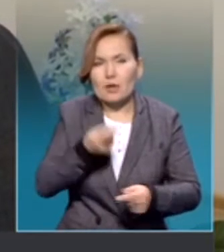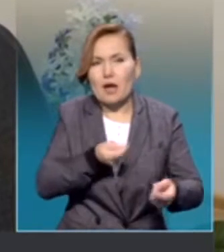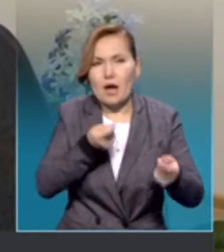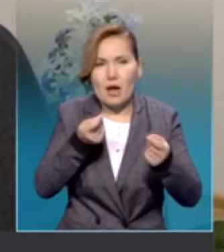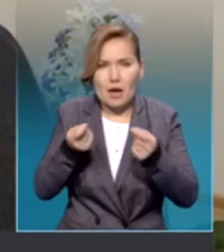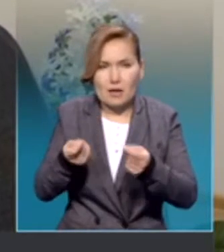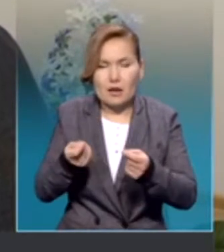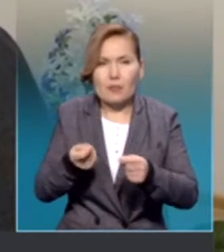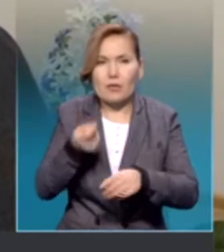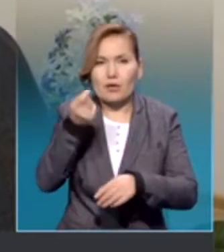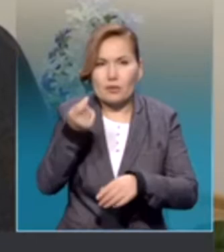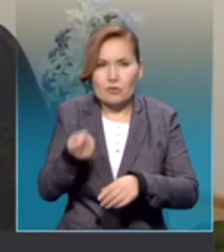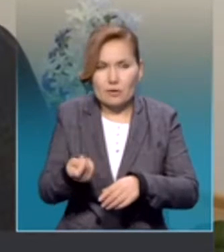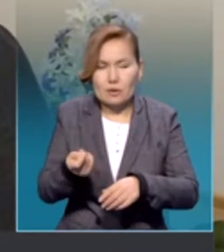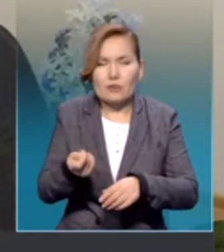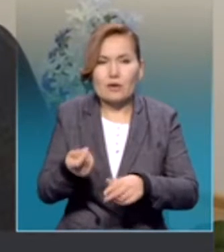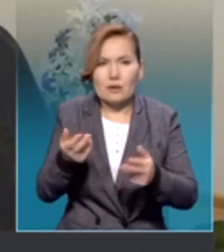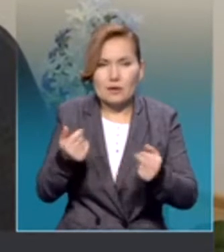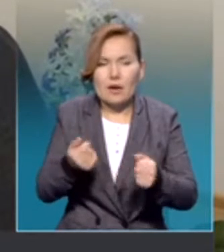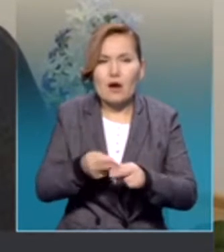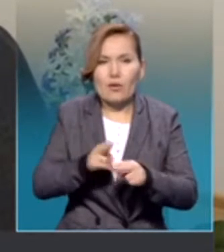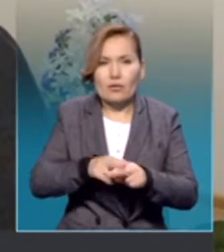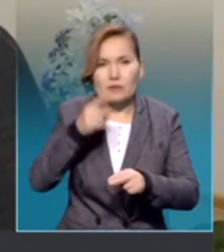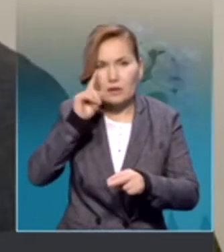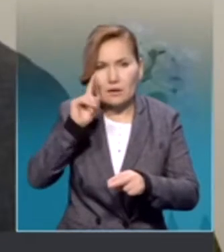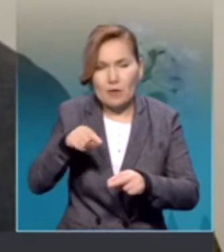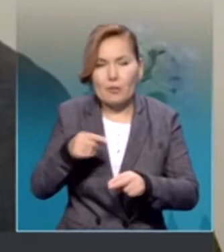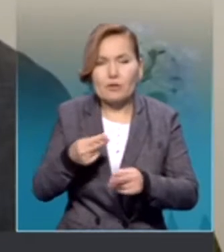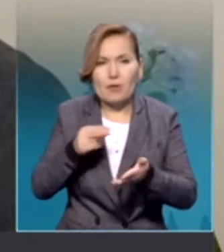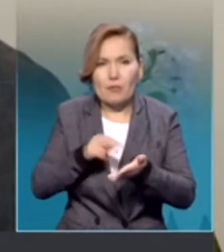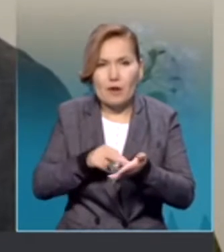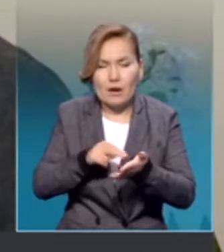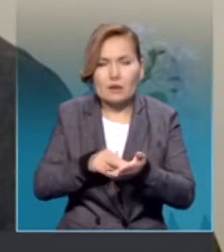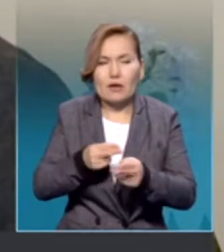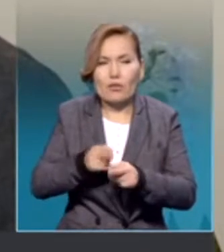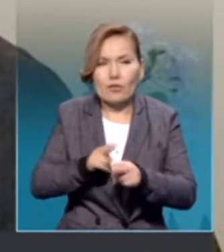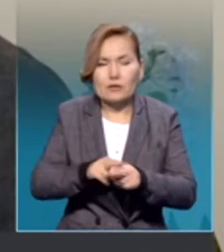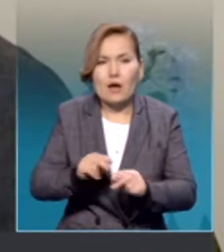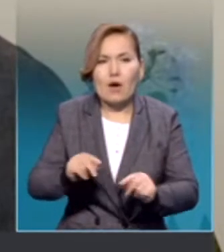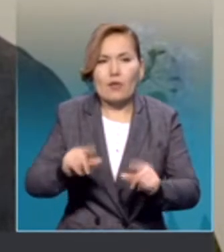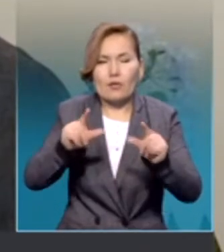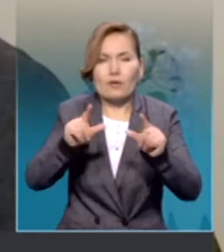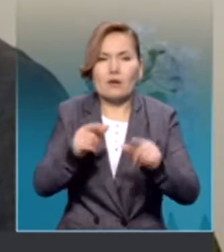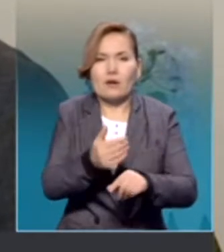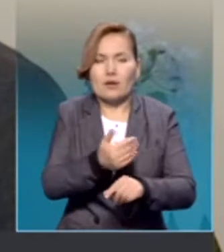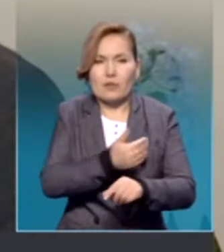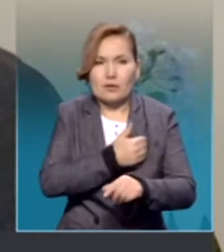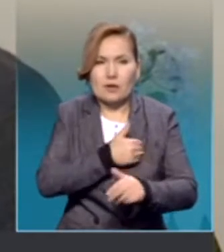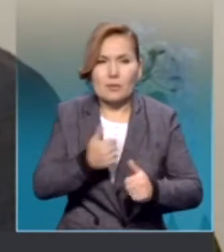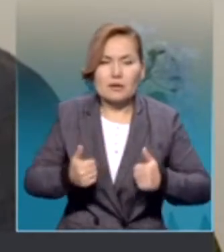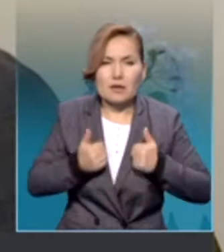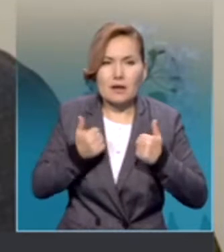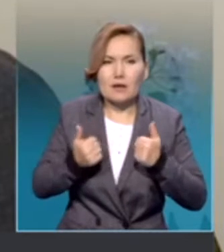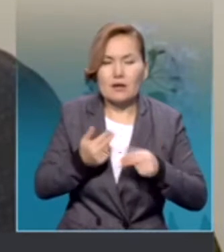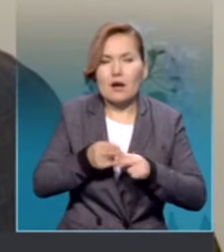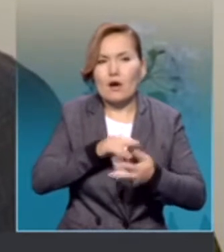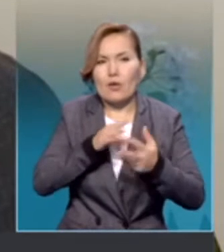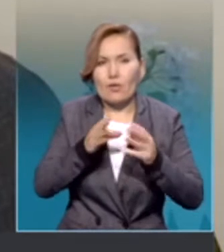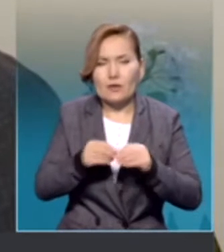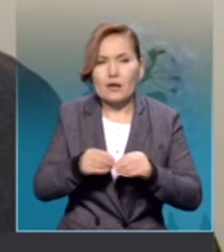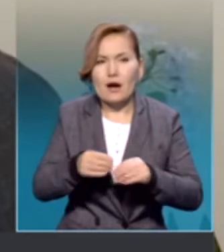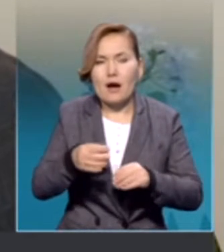өнімдері кішкене оны реттейміз біз. Бағасы жағынан. Біздің менсельхоз қазір жаңағы